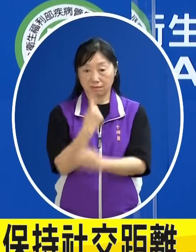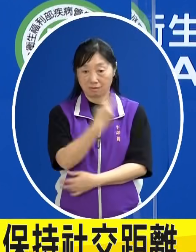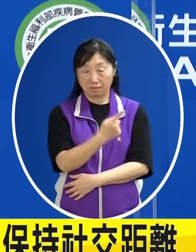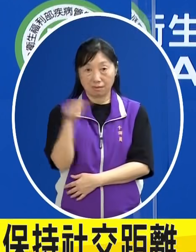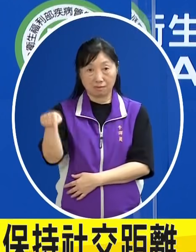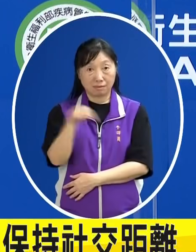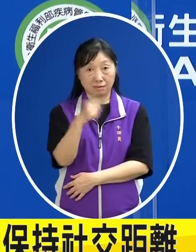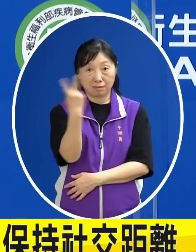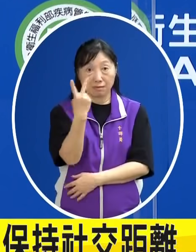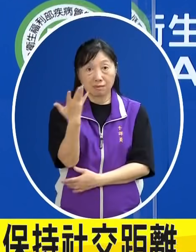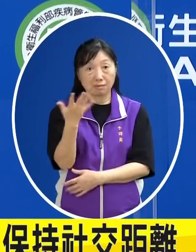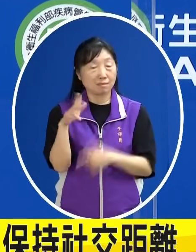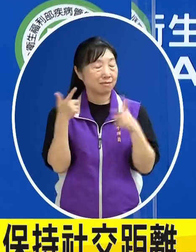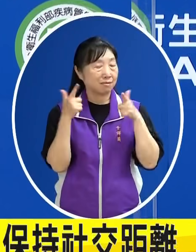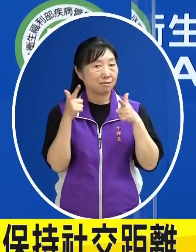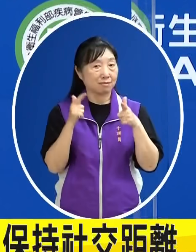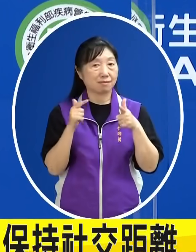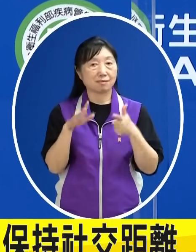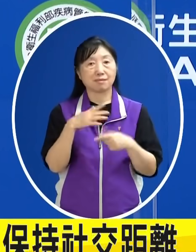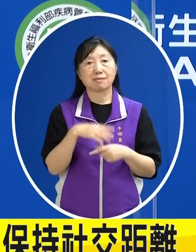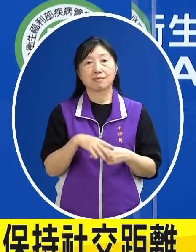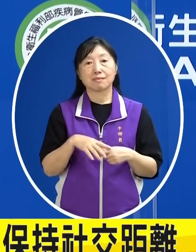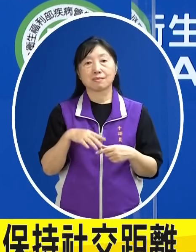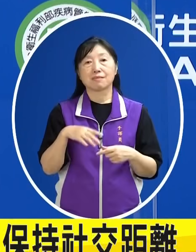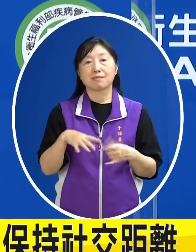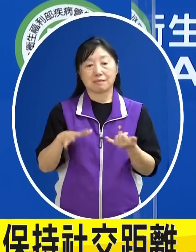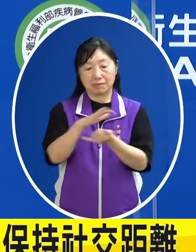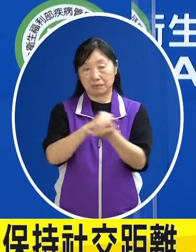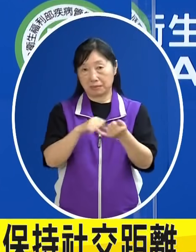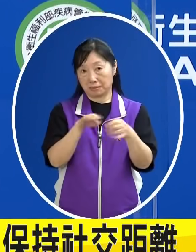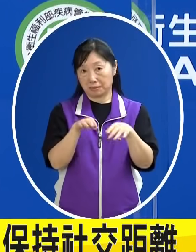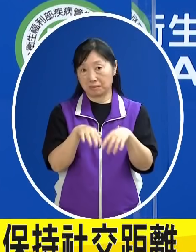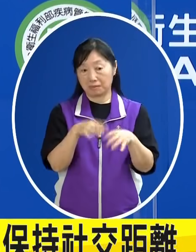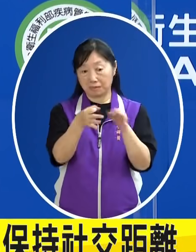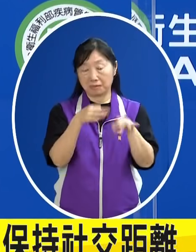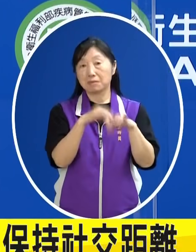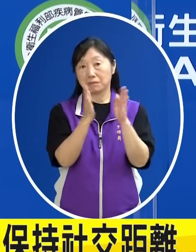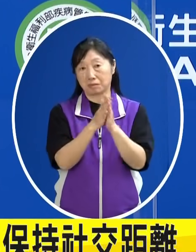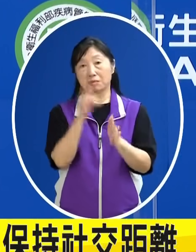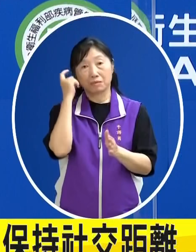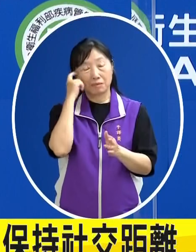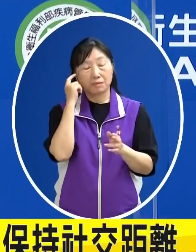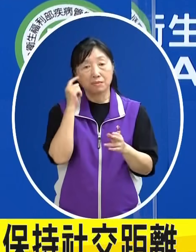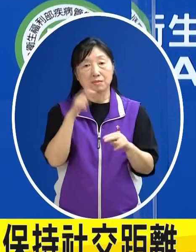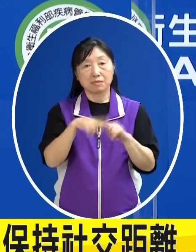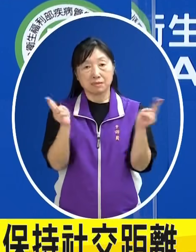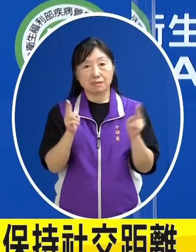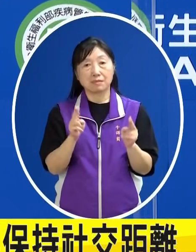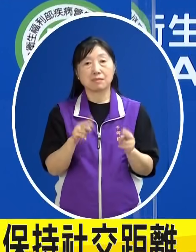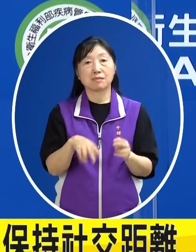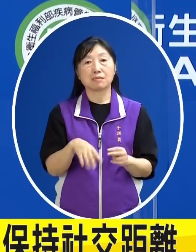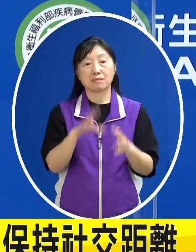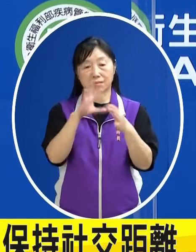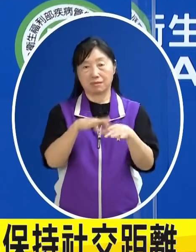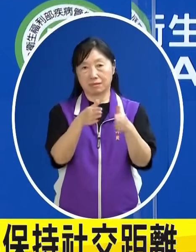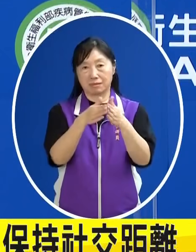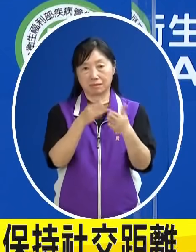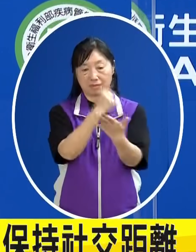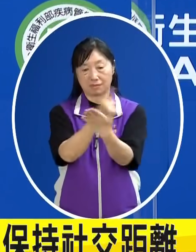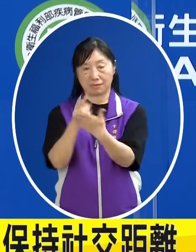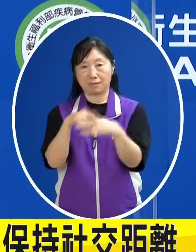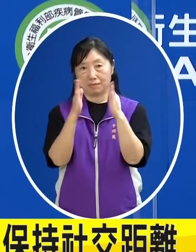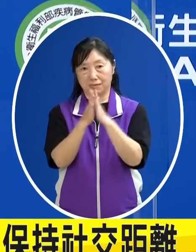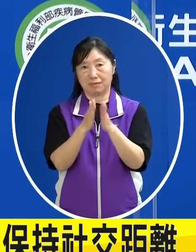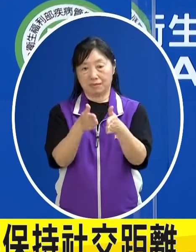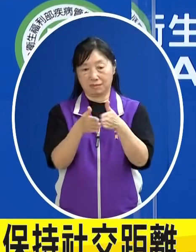行业，世界上哈全台湾需要开放、需要管理哈、需要大家一起来例行新生活的哈